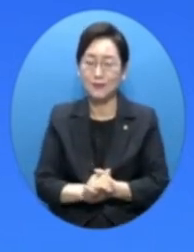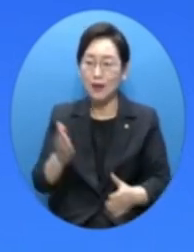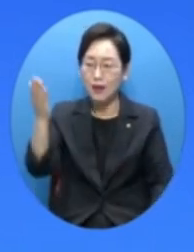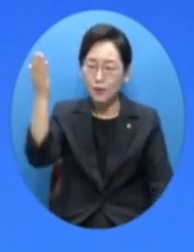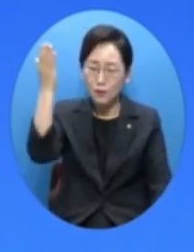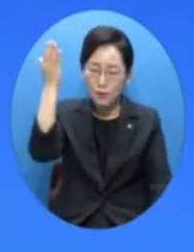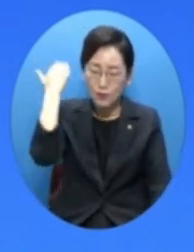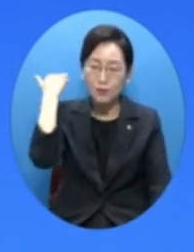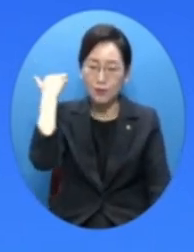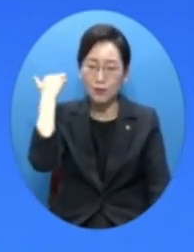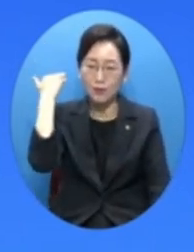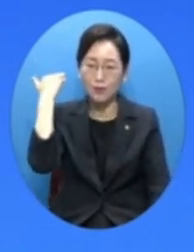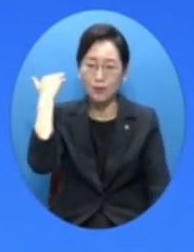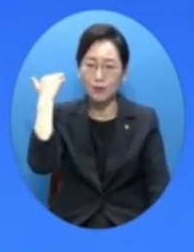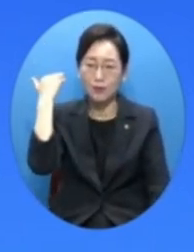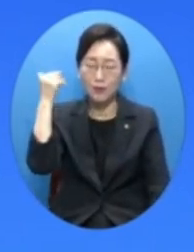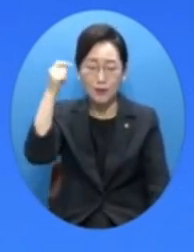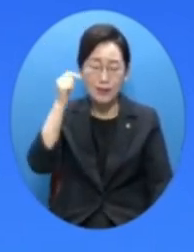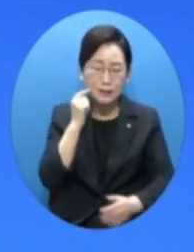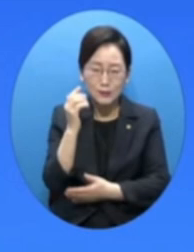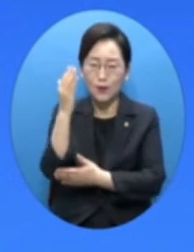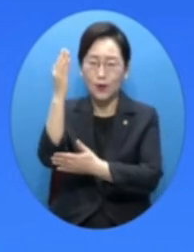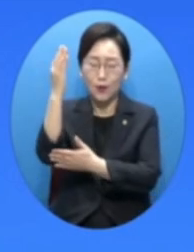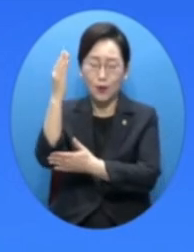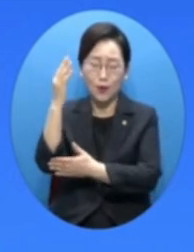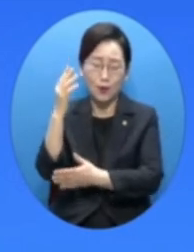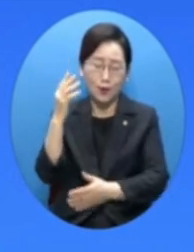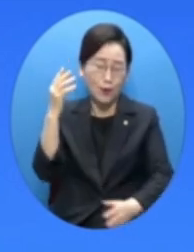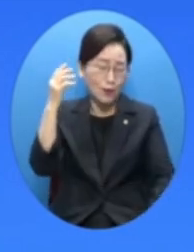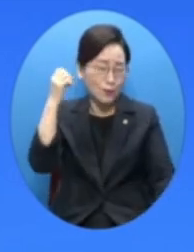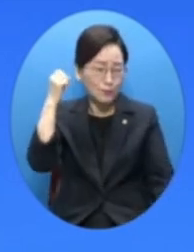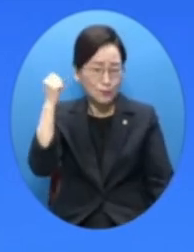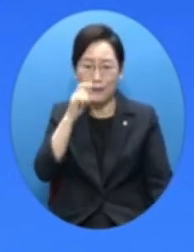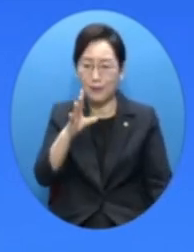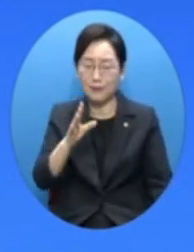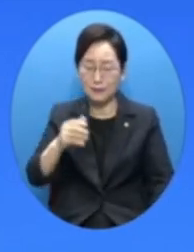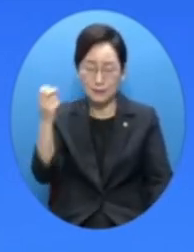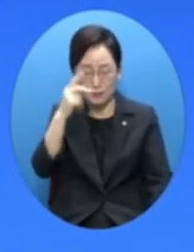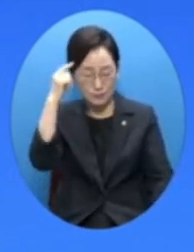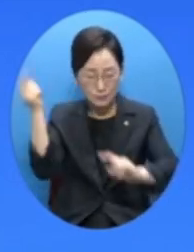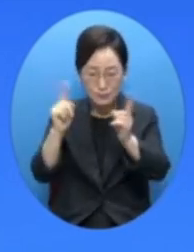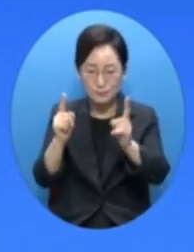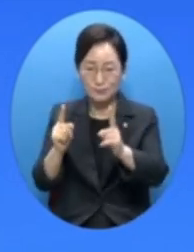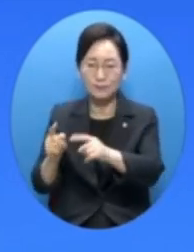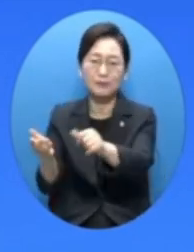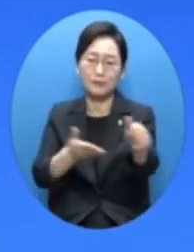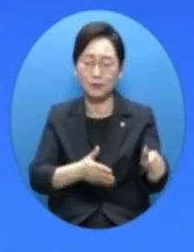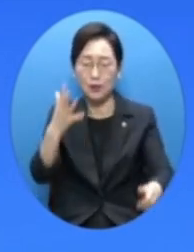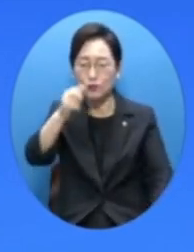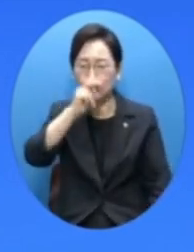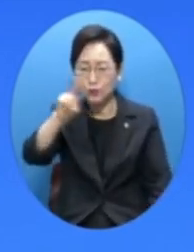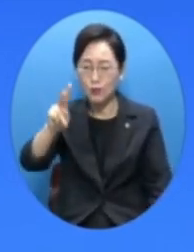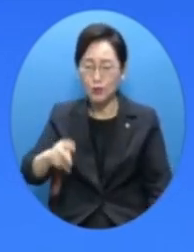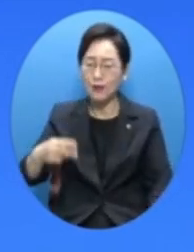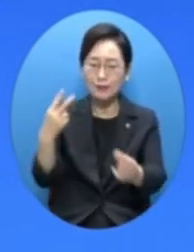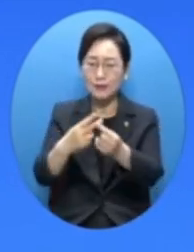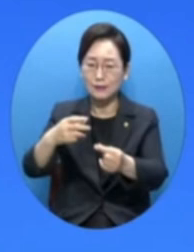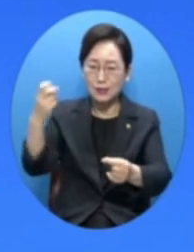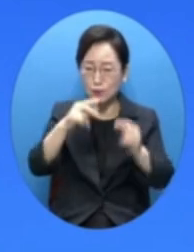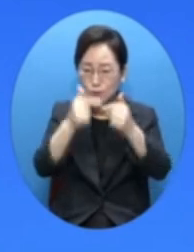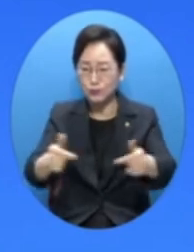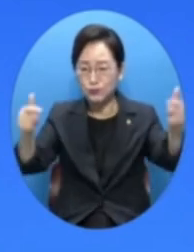과거에 영광에 머물러 있어서는 안 됩니다. 이젠 다시 일어나야 합니다. 주여 우리에게 제2의 부흥을